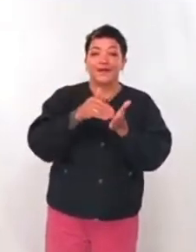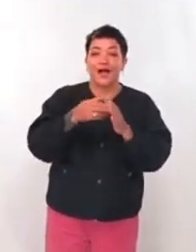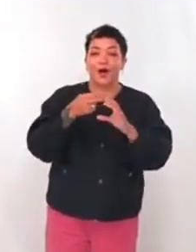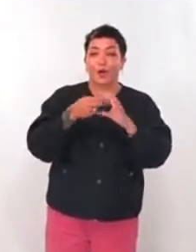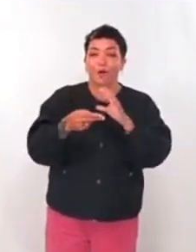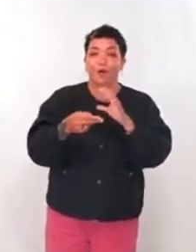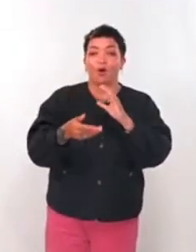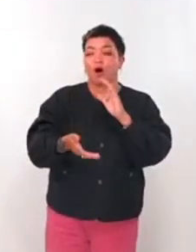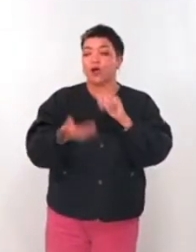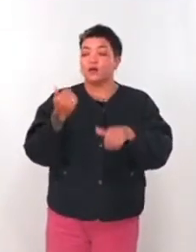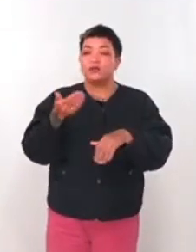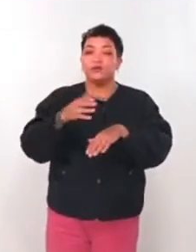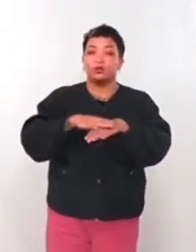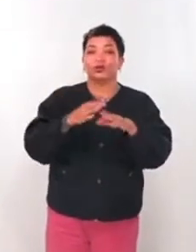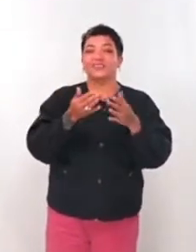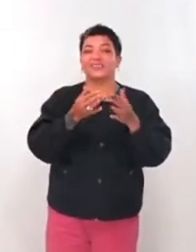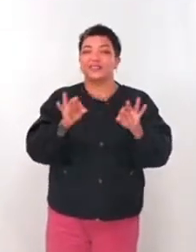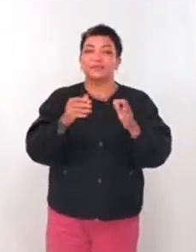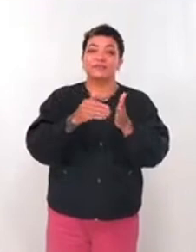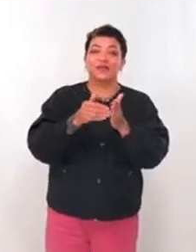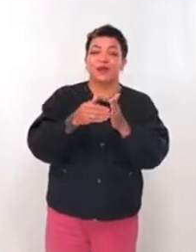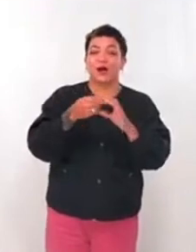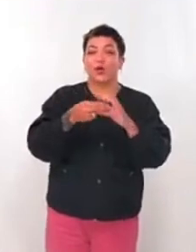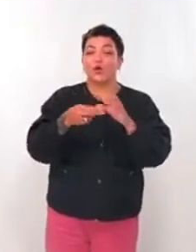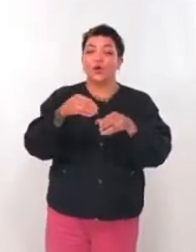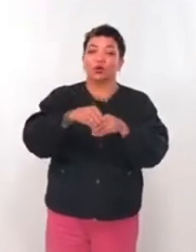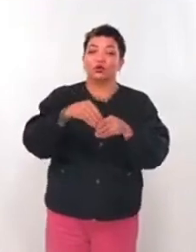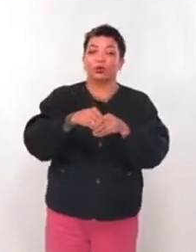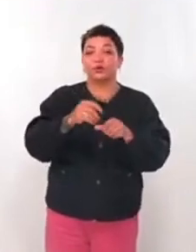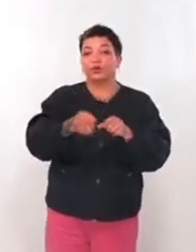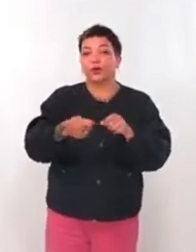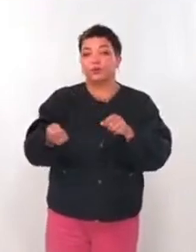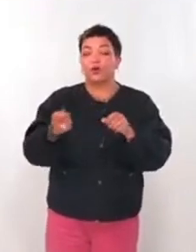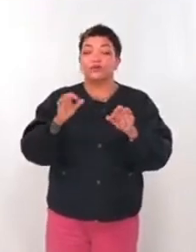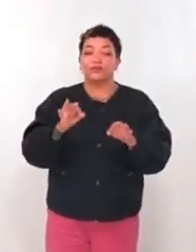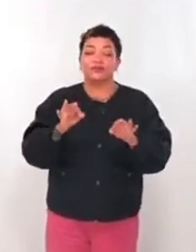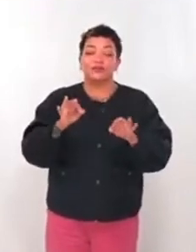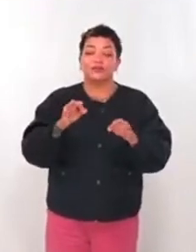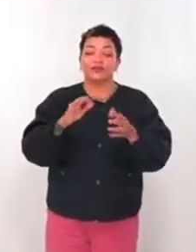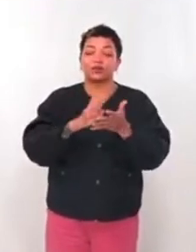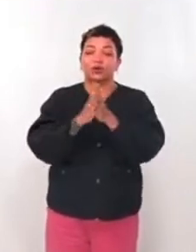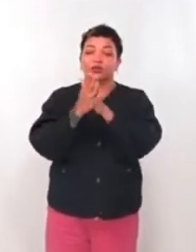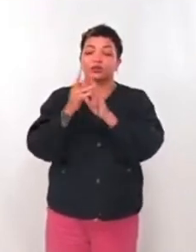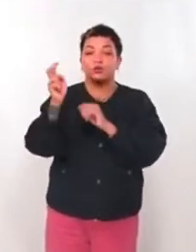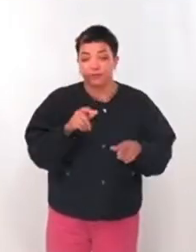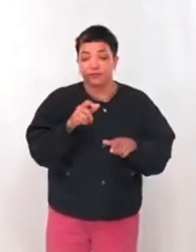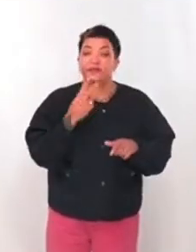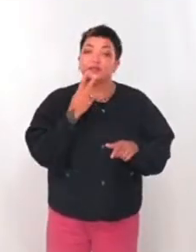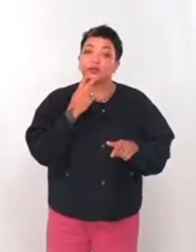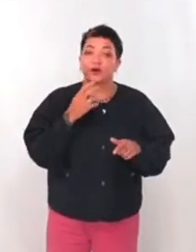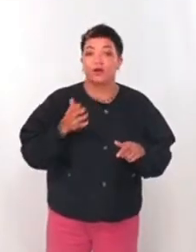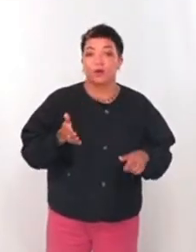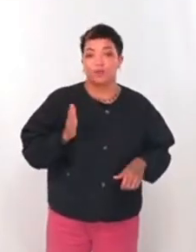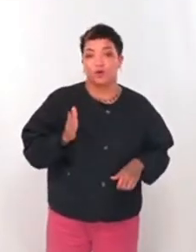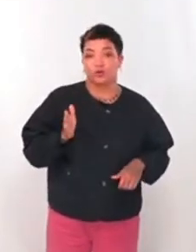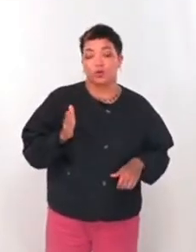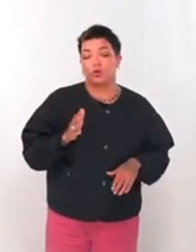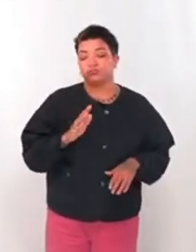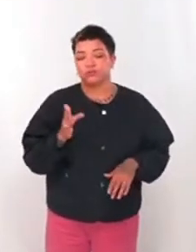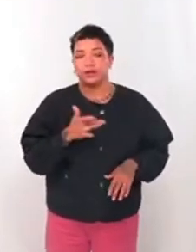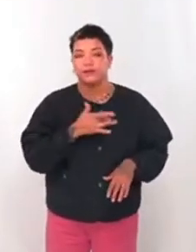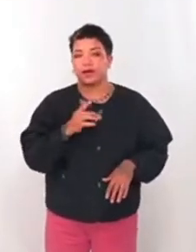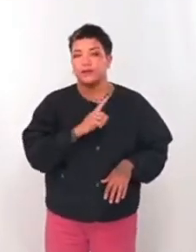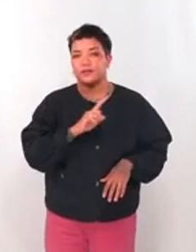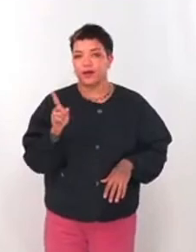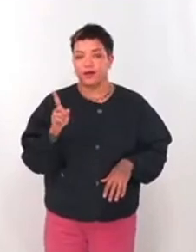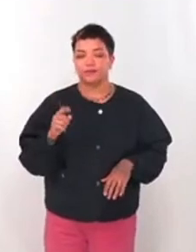milliards d'économies recherchées les dépenses en matière de transition écologique. Ce qui est important de souligner,